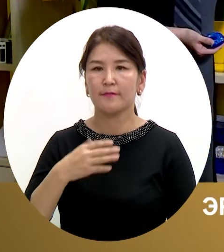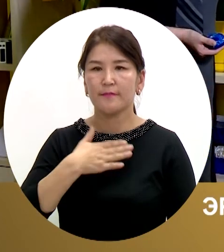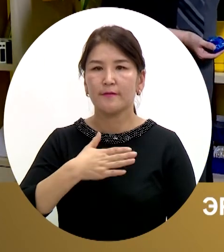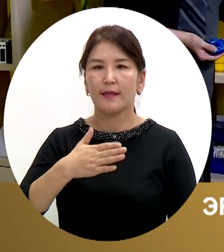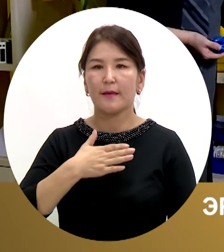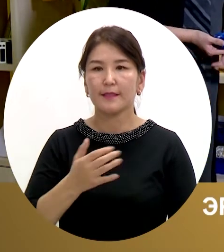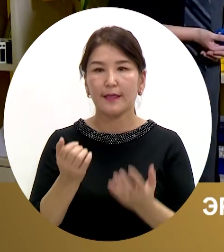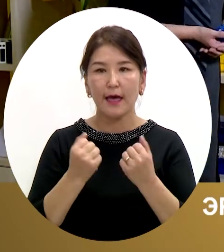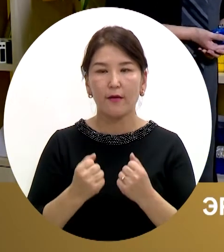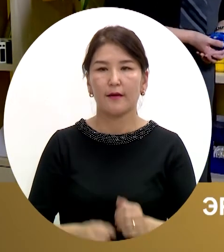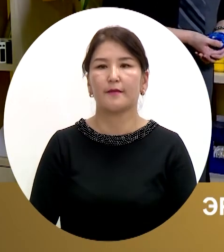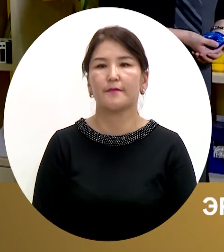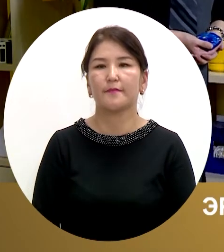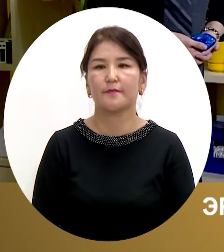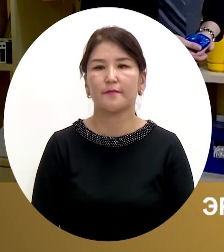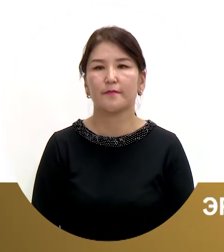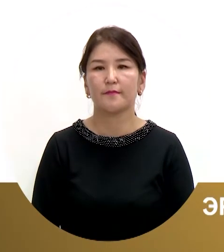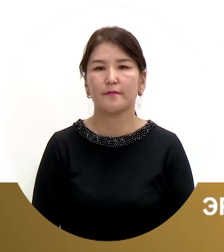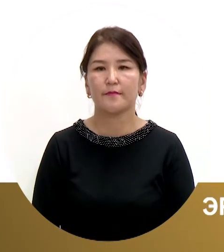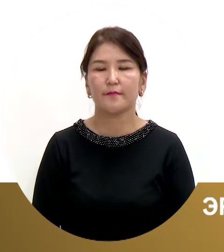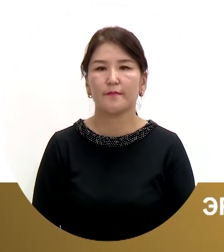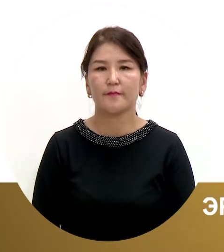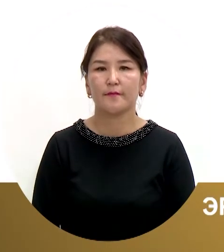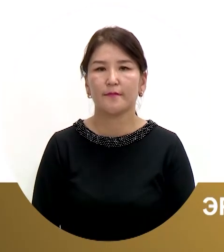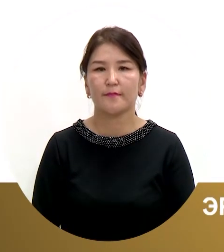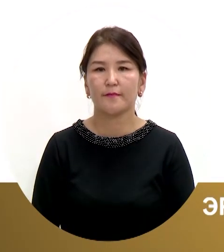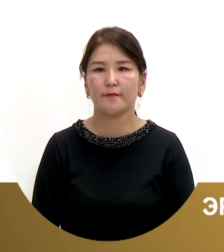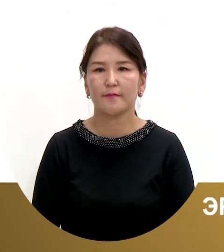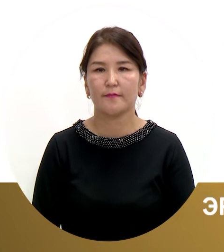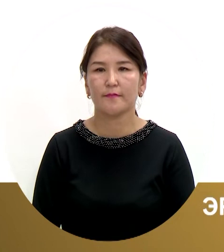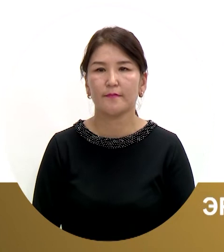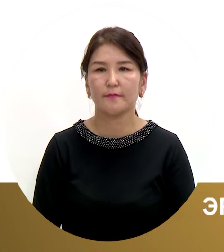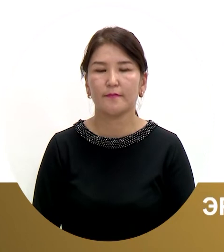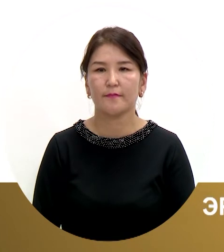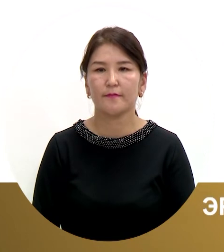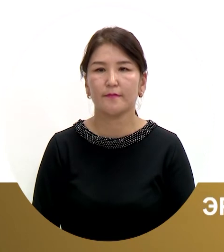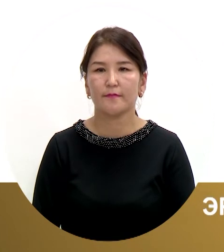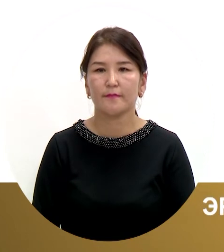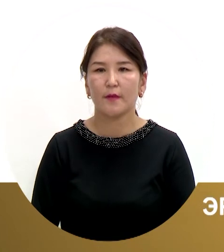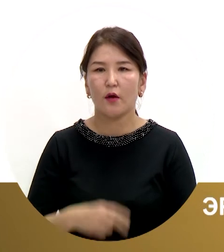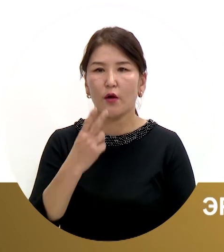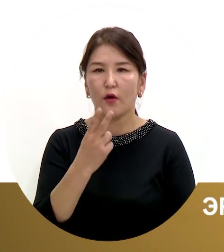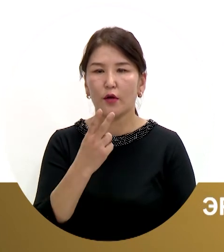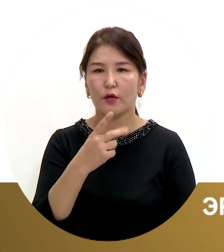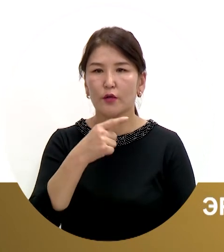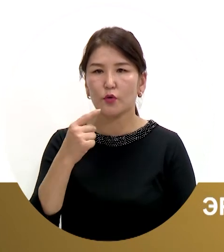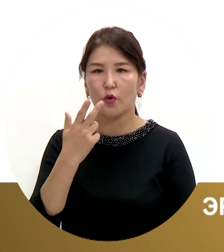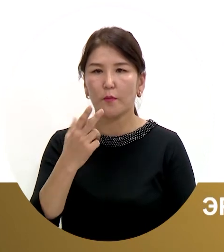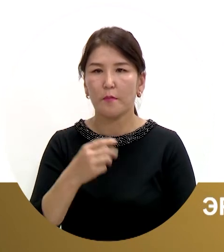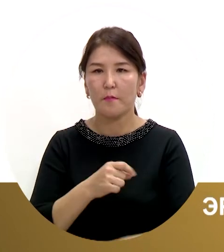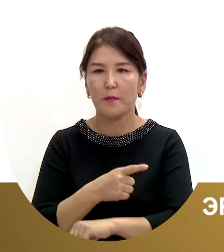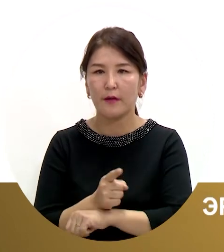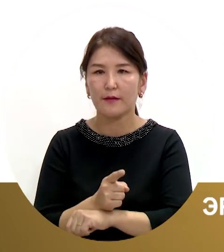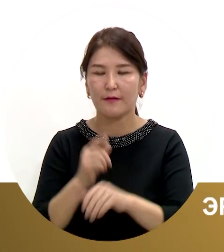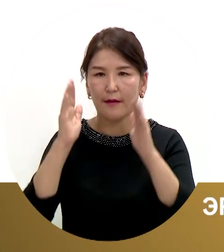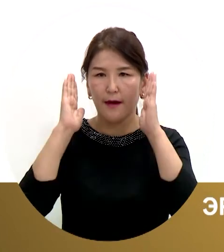цих биеэ сул, нүдэн ансан аниад амьсгалаа аваад төсөөлөн бодож эхлэх саяын дасгал. За мөн анхаарлаа төвлөрүүлнэ. Өөр